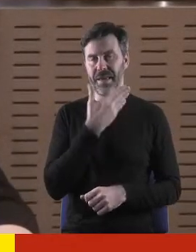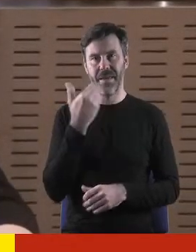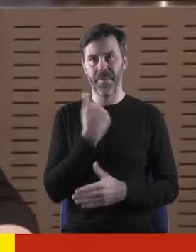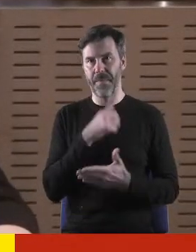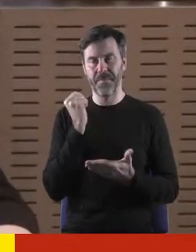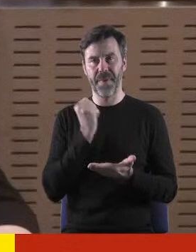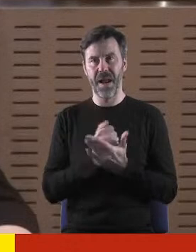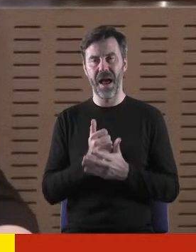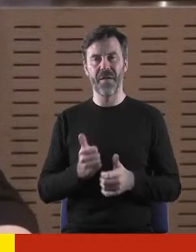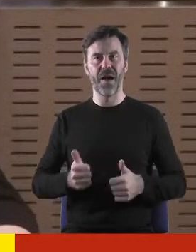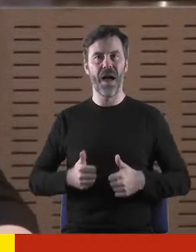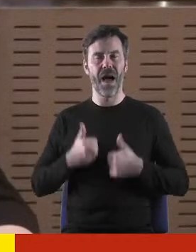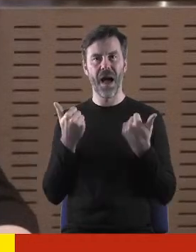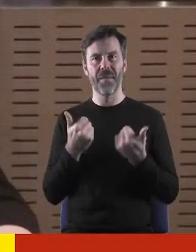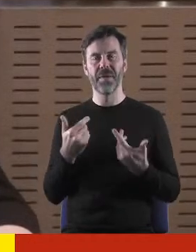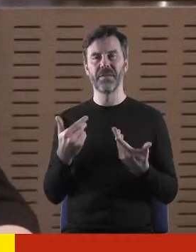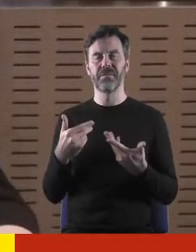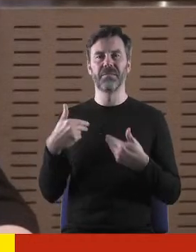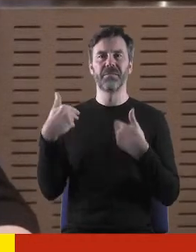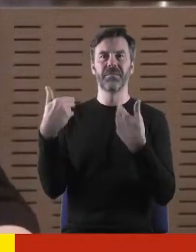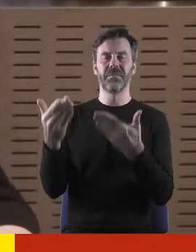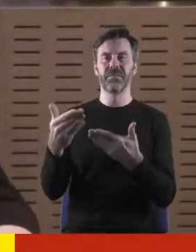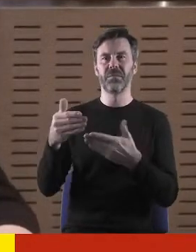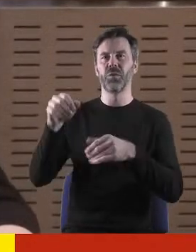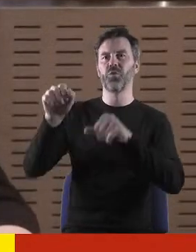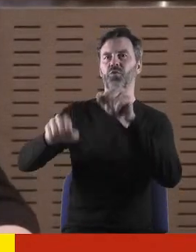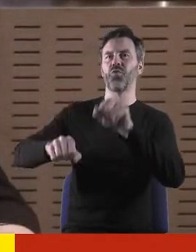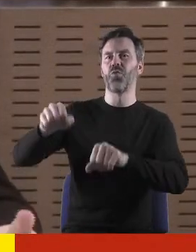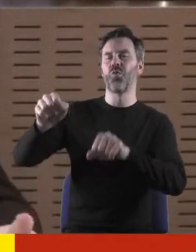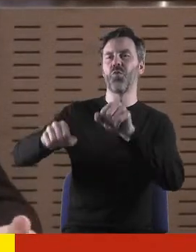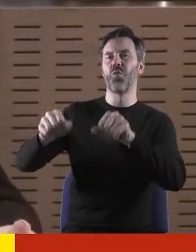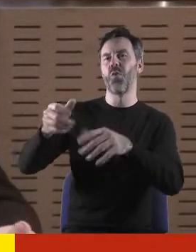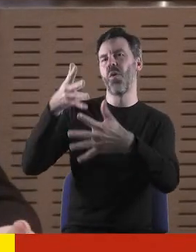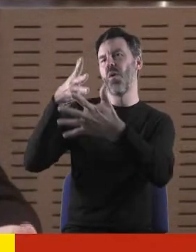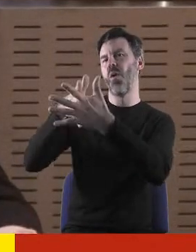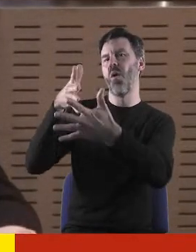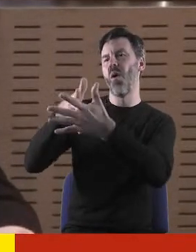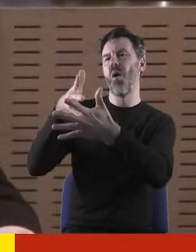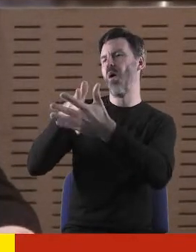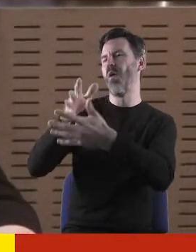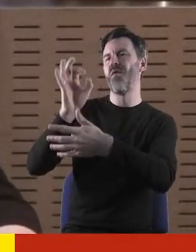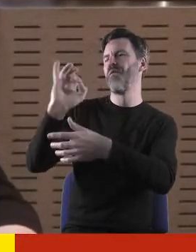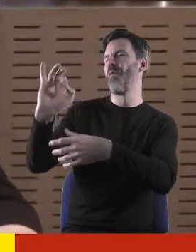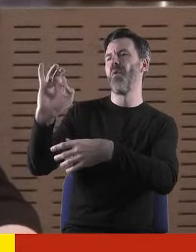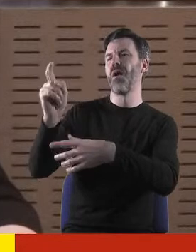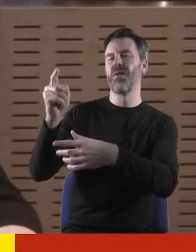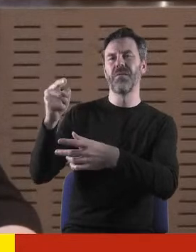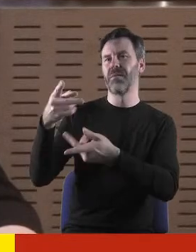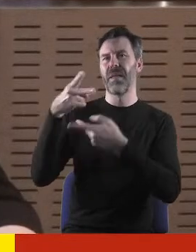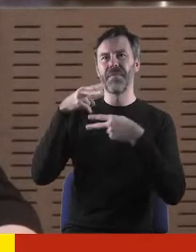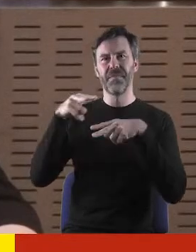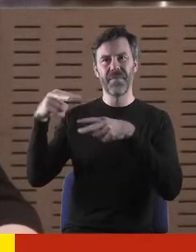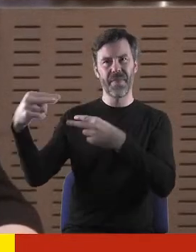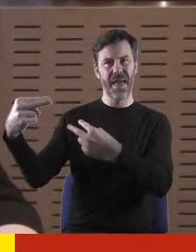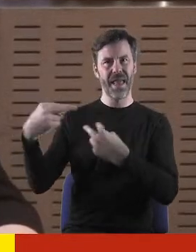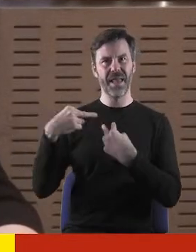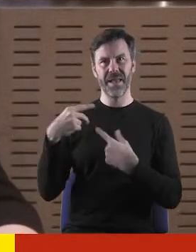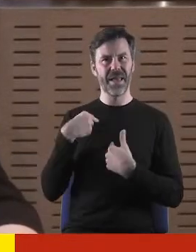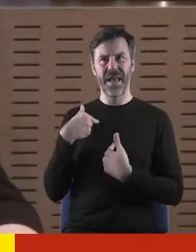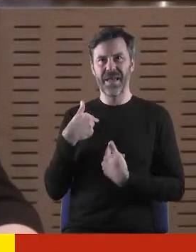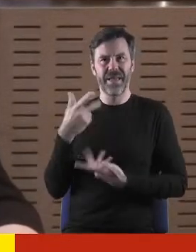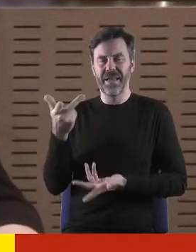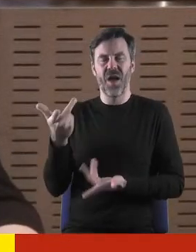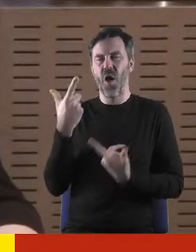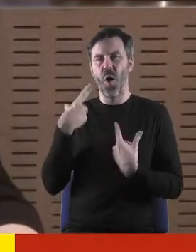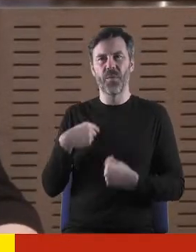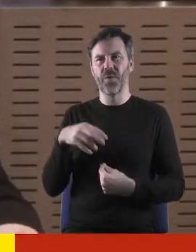żeby wydawać osąd o pracy osobie, która pod nas nie podlega, której pracy nie obserwujemy, z którą